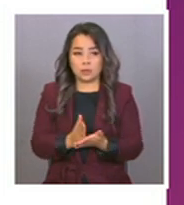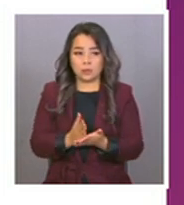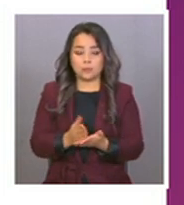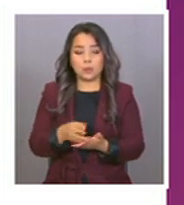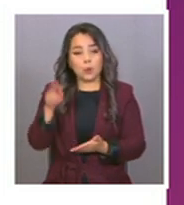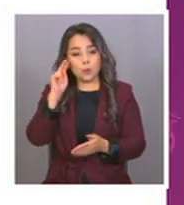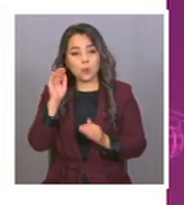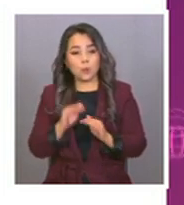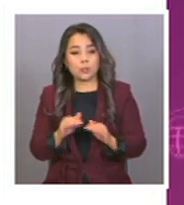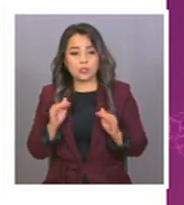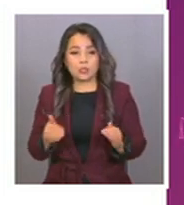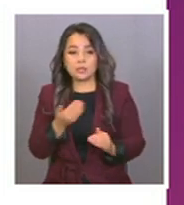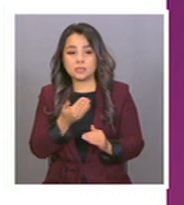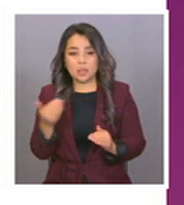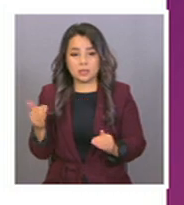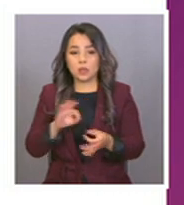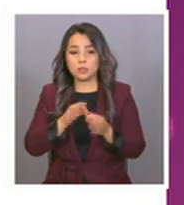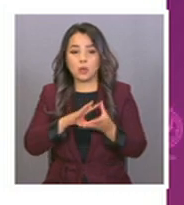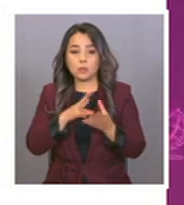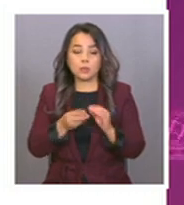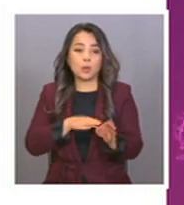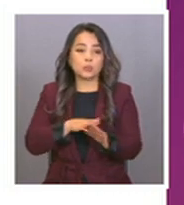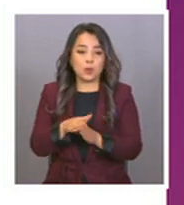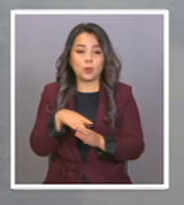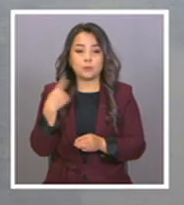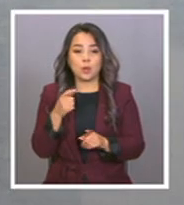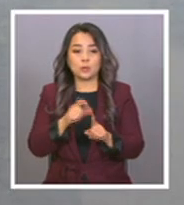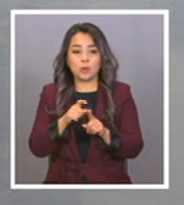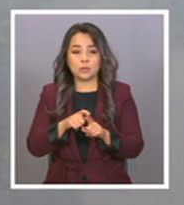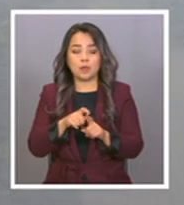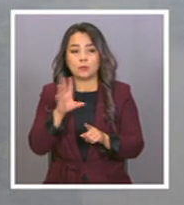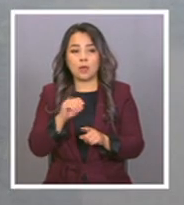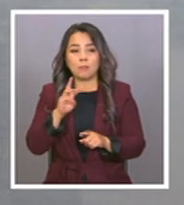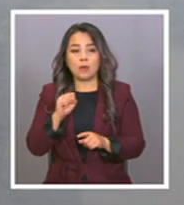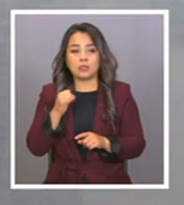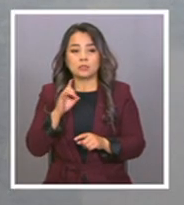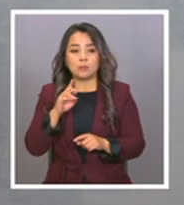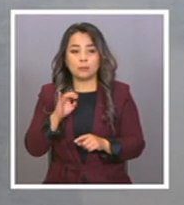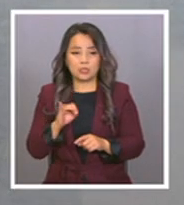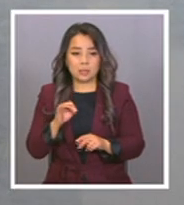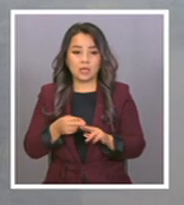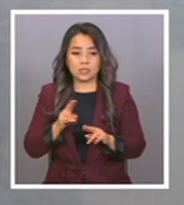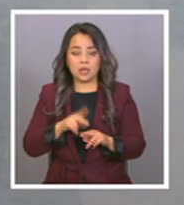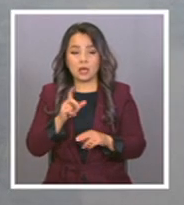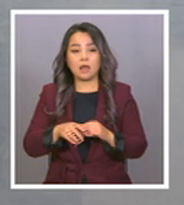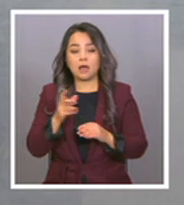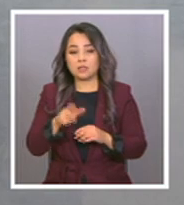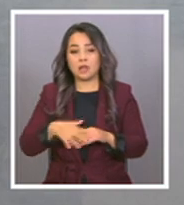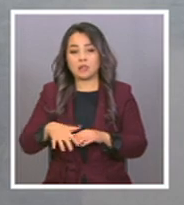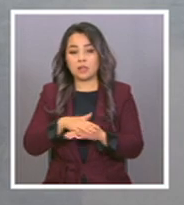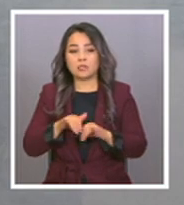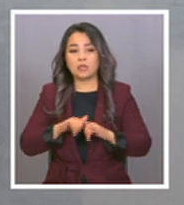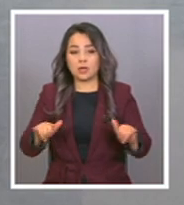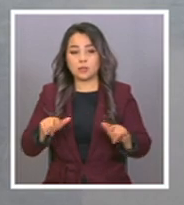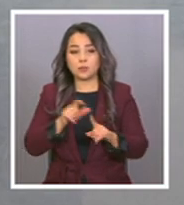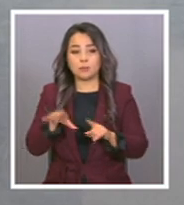Оқушылар, сіздер түгел сөздің түбі бір, түб атасы Майқы би деген халық арасына кең тараған сөзді